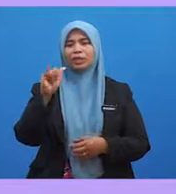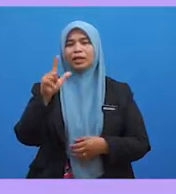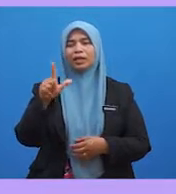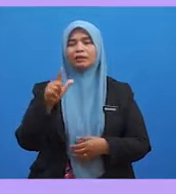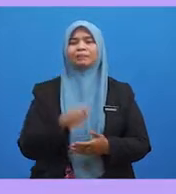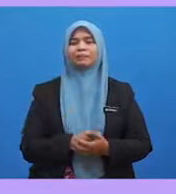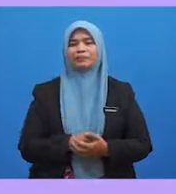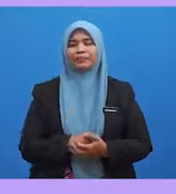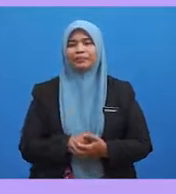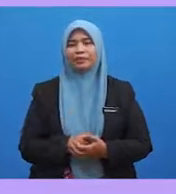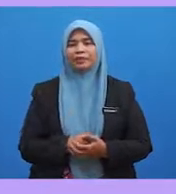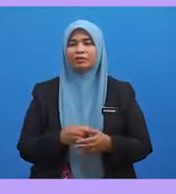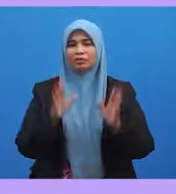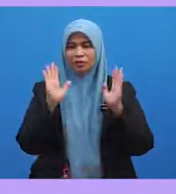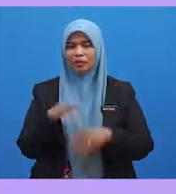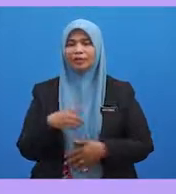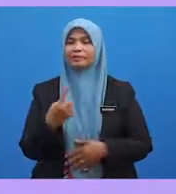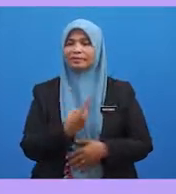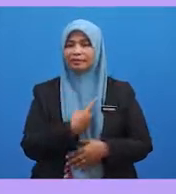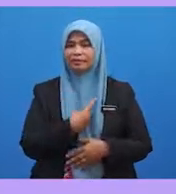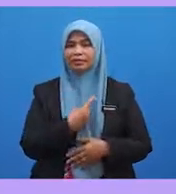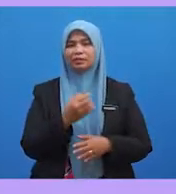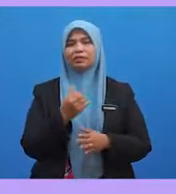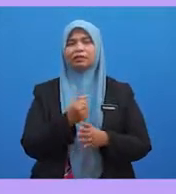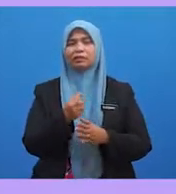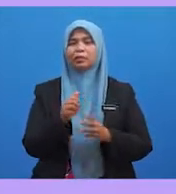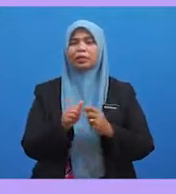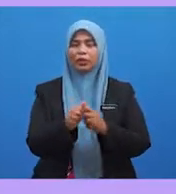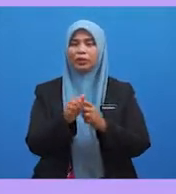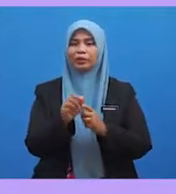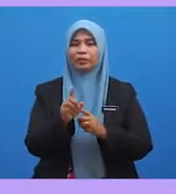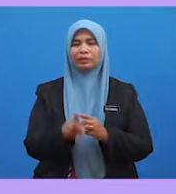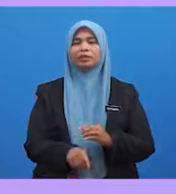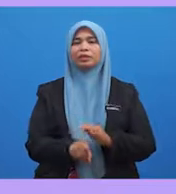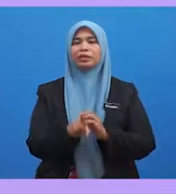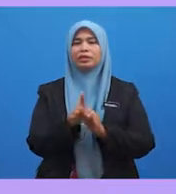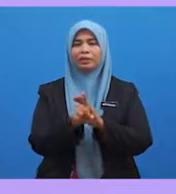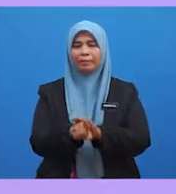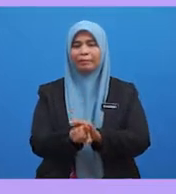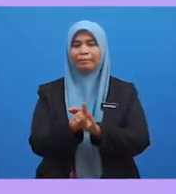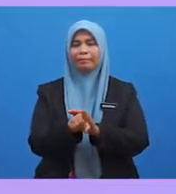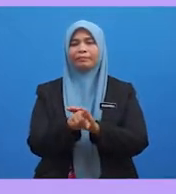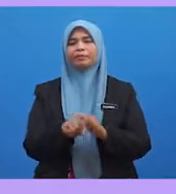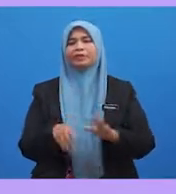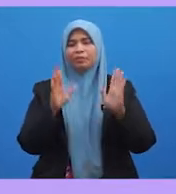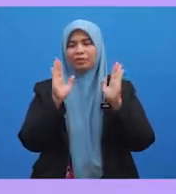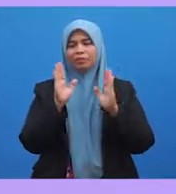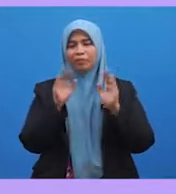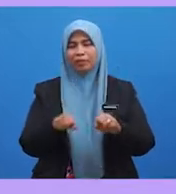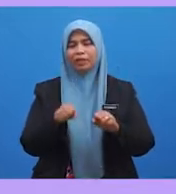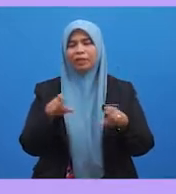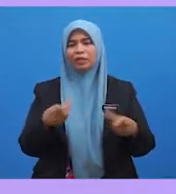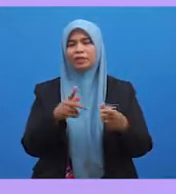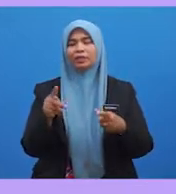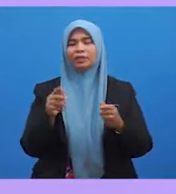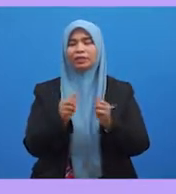lail. Ha, solat secara sendirian atau berjemaah? Jawapannya, solat